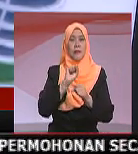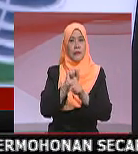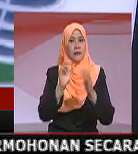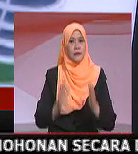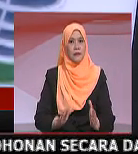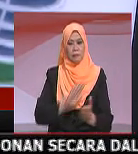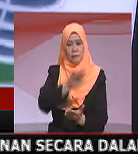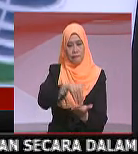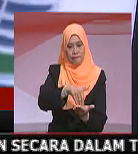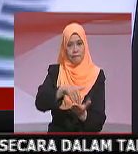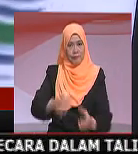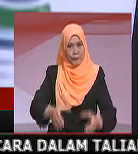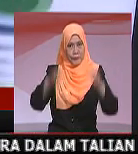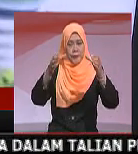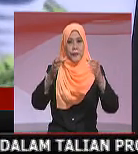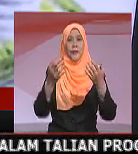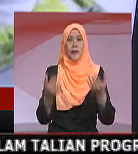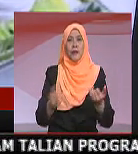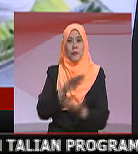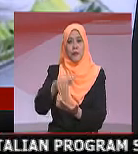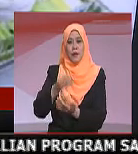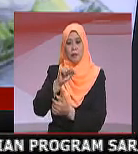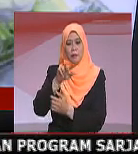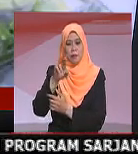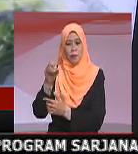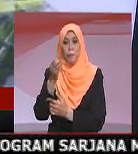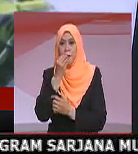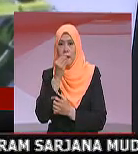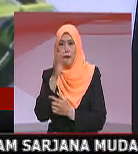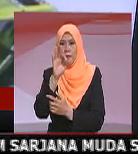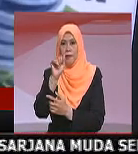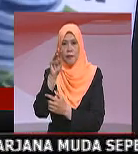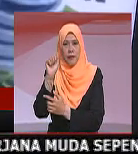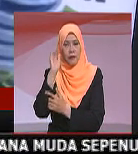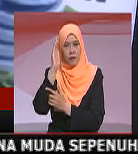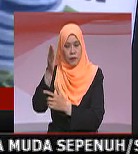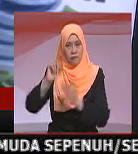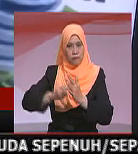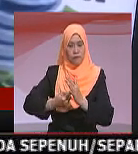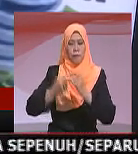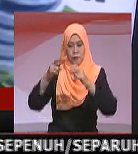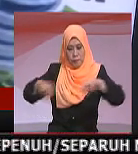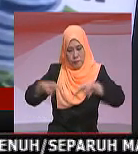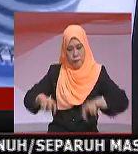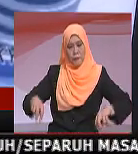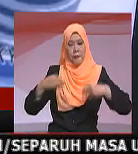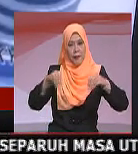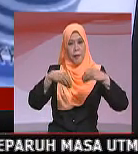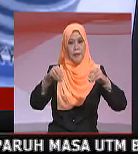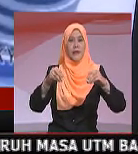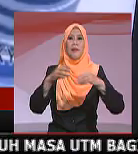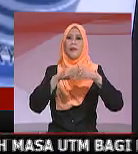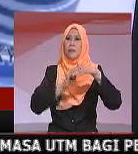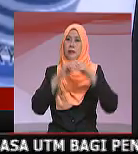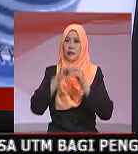secara berpusat. Manakala Pusat Agro Makanan Farma akan menjadi pemangkin dalam penganalisaan pemasaran yang lebih